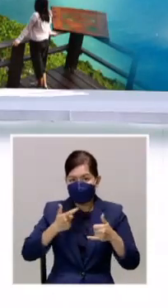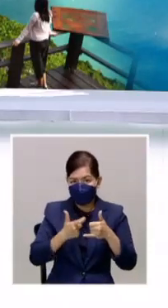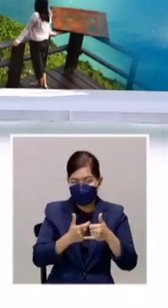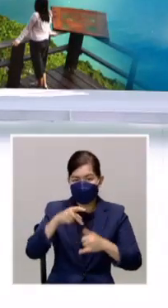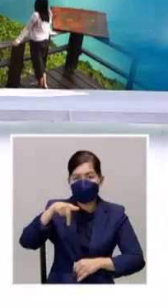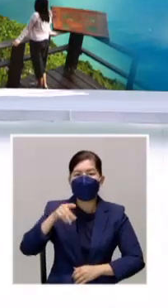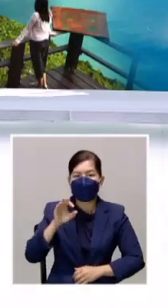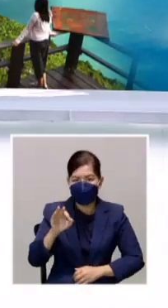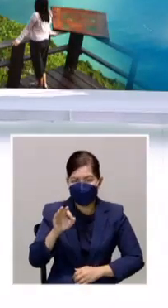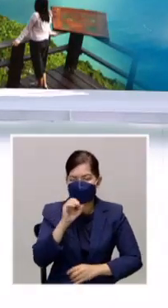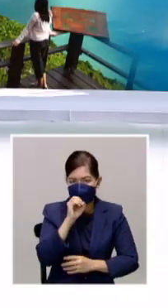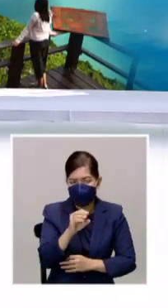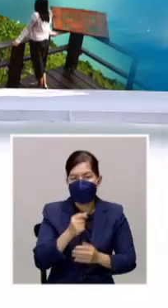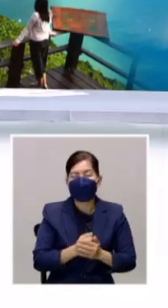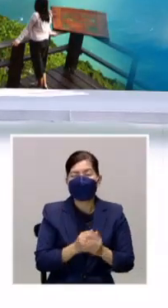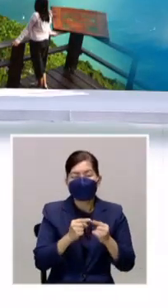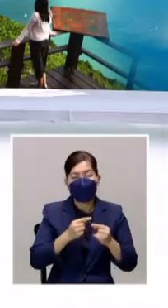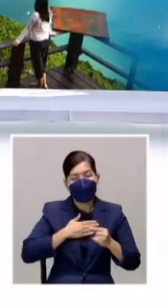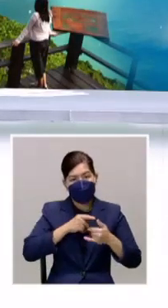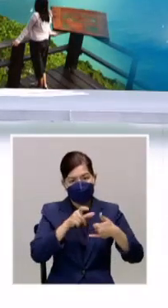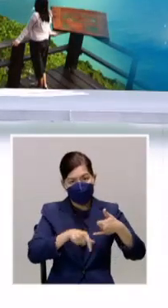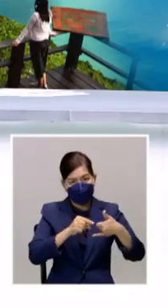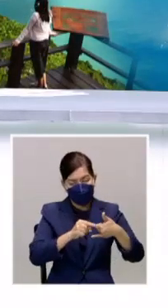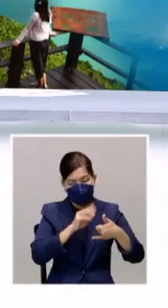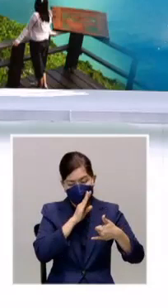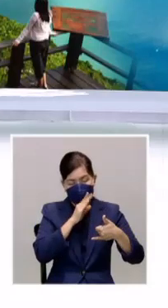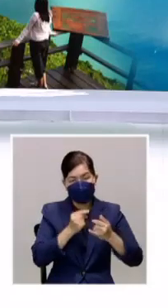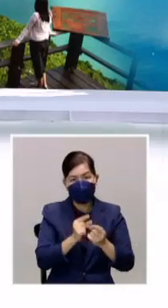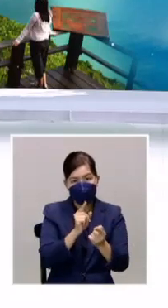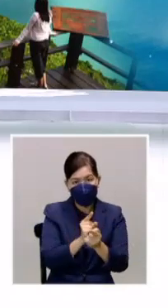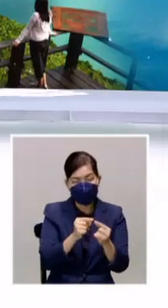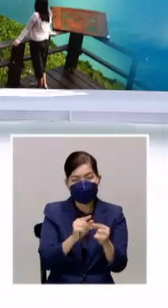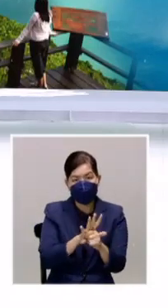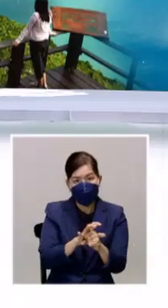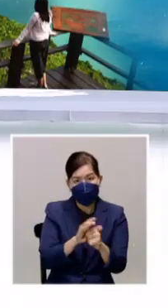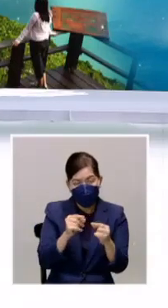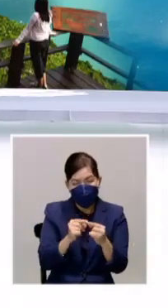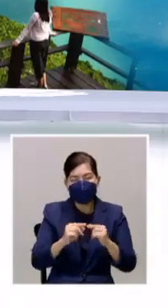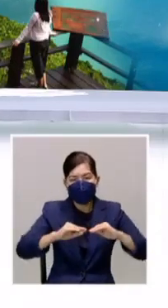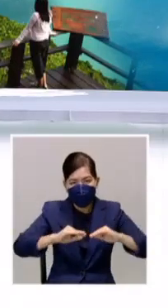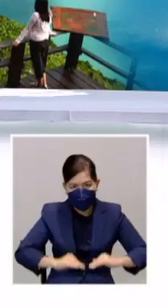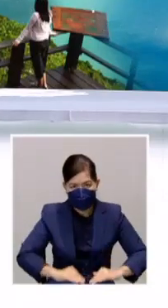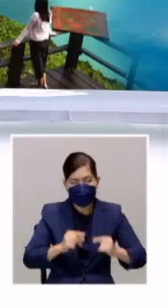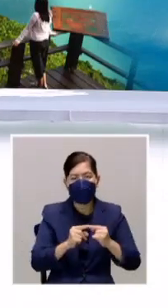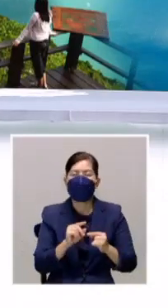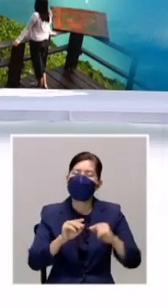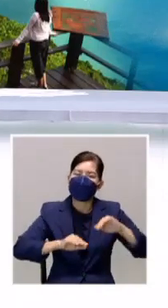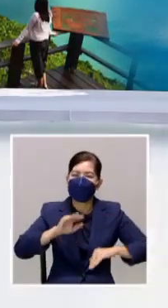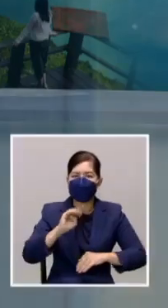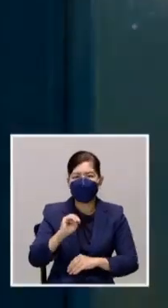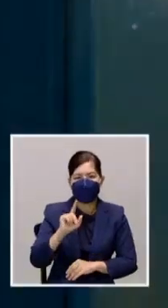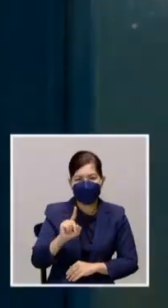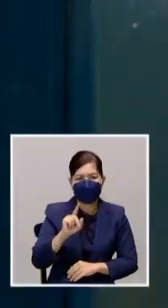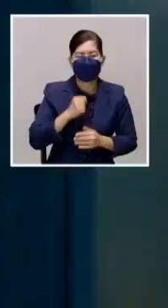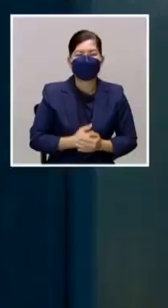ายค่ะปรากฏว่าภูมิคุ้มกันของร่างกายถ้าหากว่าเจอโอไมครอนนั้นภูมิจะลดลงประมาณ41เท่าค่ะนี่เป็น